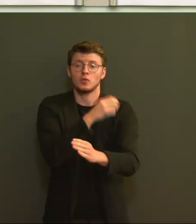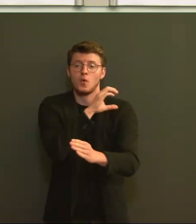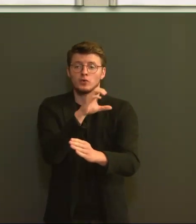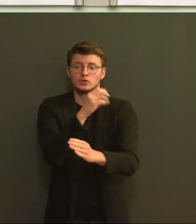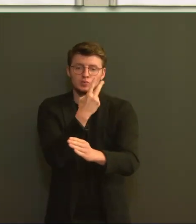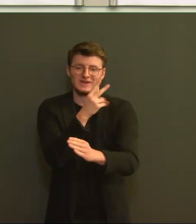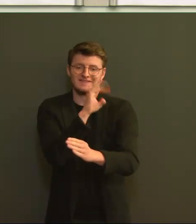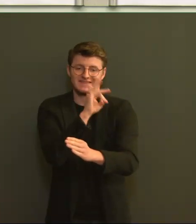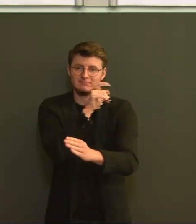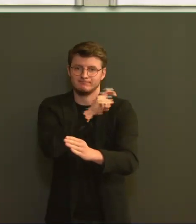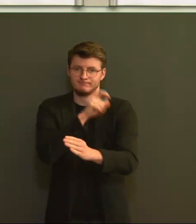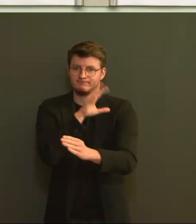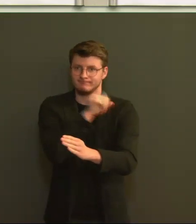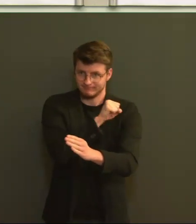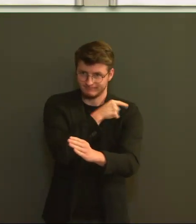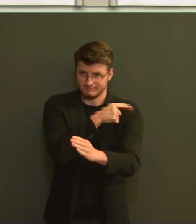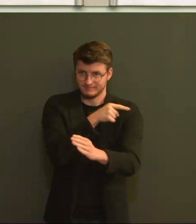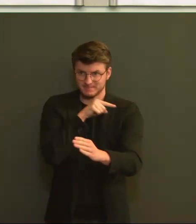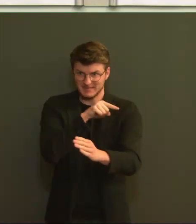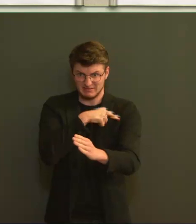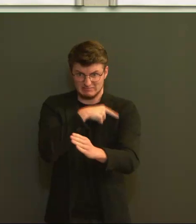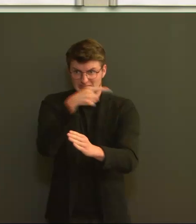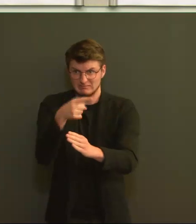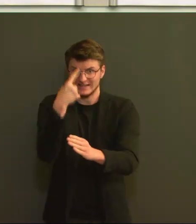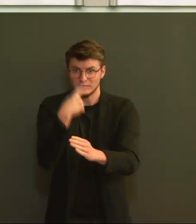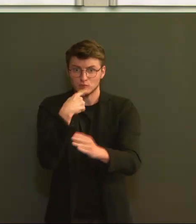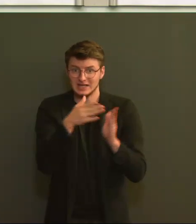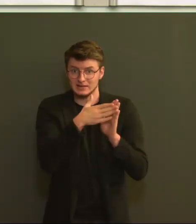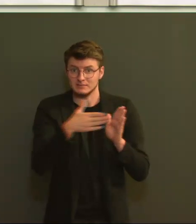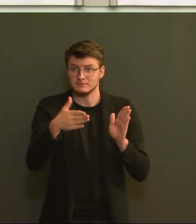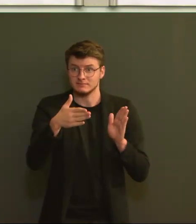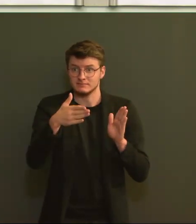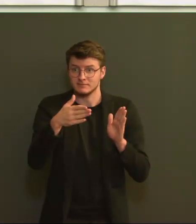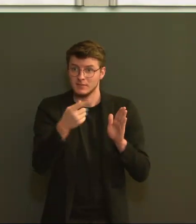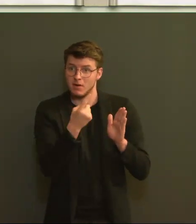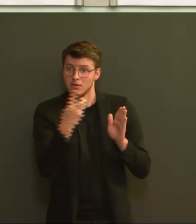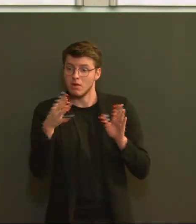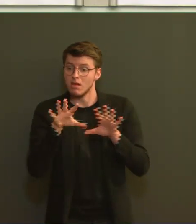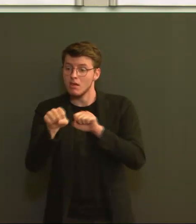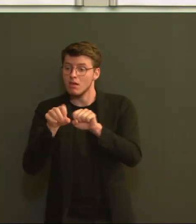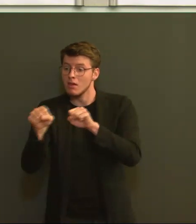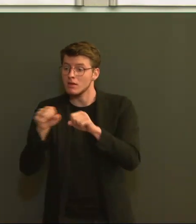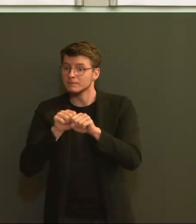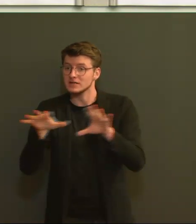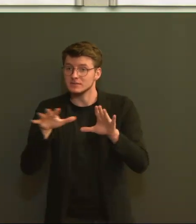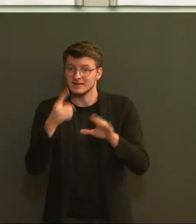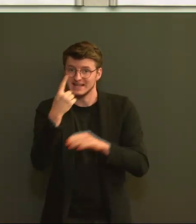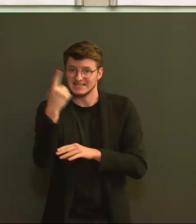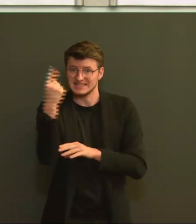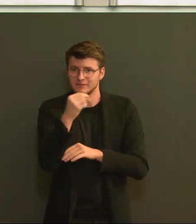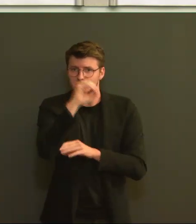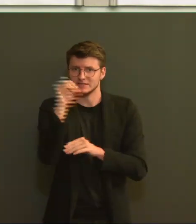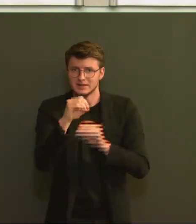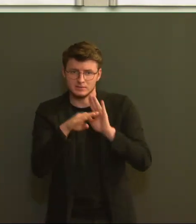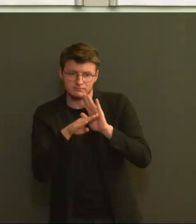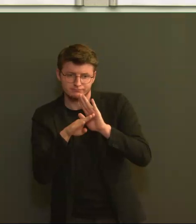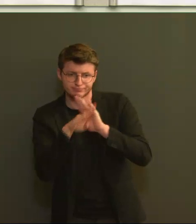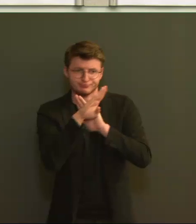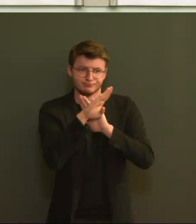1.142. Op een week tijd is het aantal nieuwe infecties dus met 71%